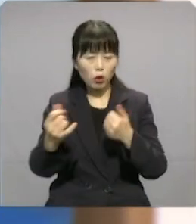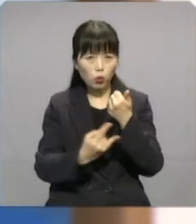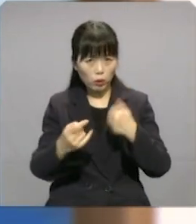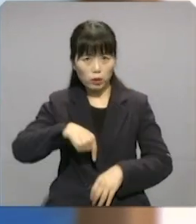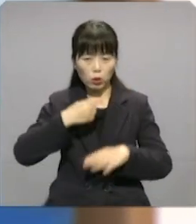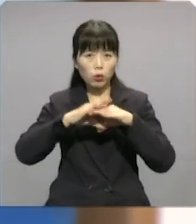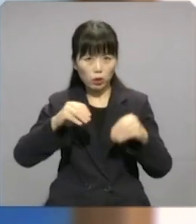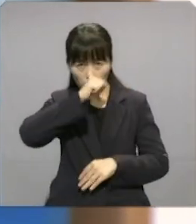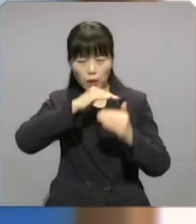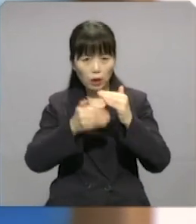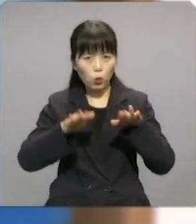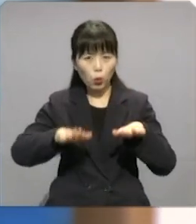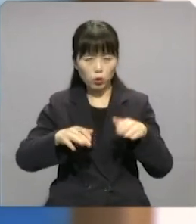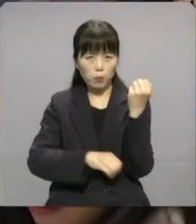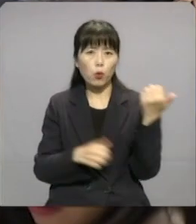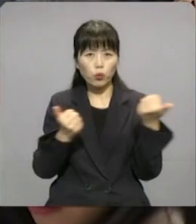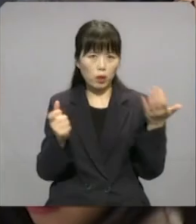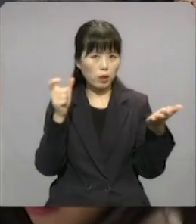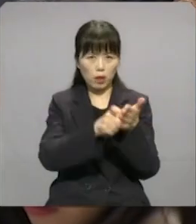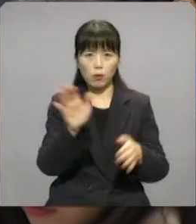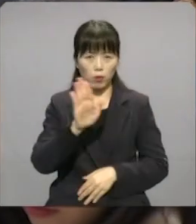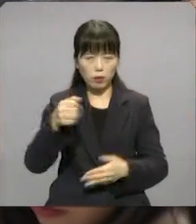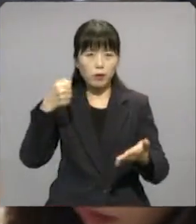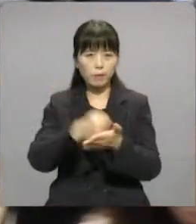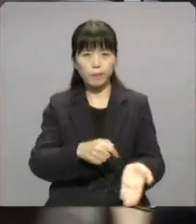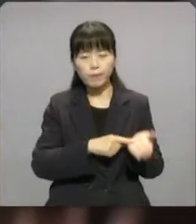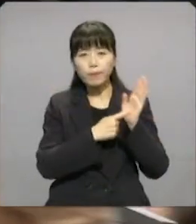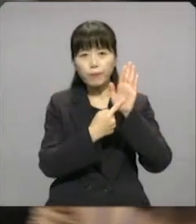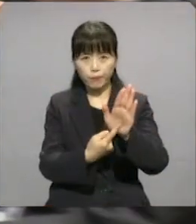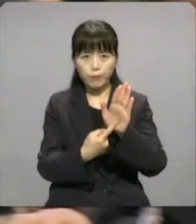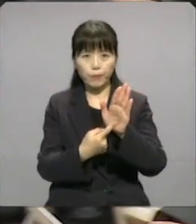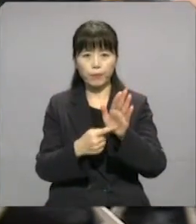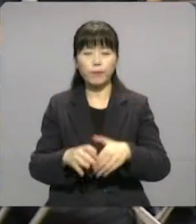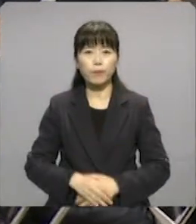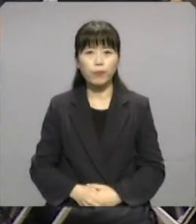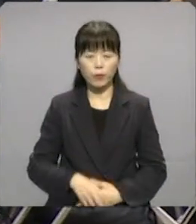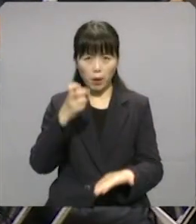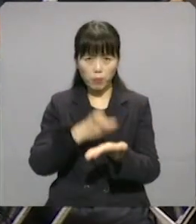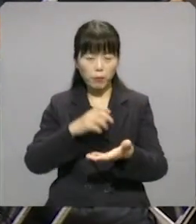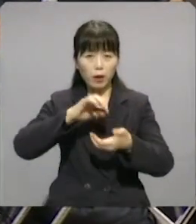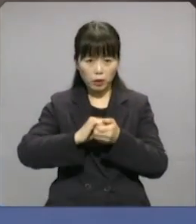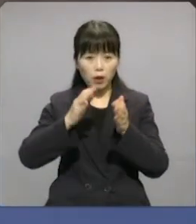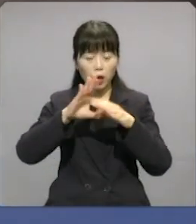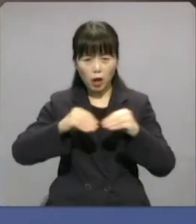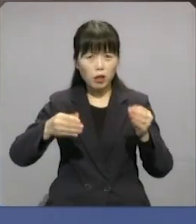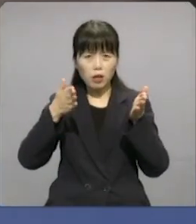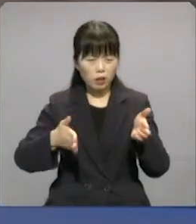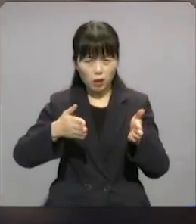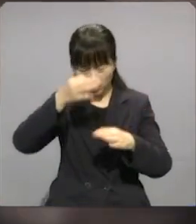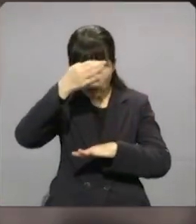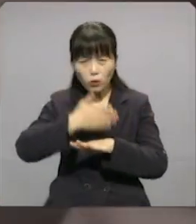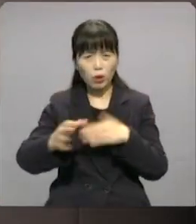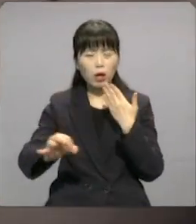단독 처리한 예산안을 오늘 본회의에 상정하지 않기로 했다고 밝혔습니다. 법정 처리 시한을 지키지 못해